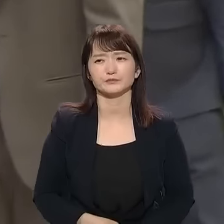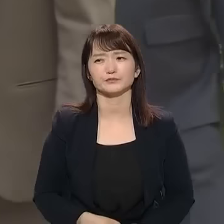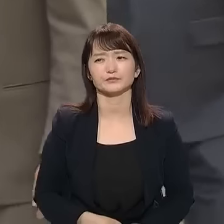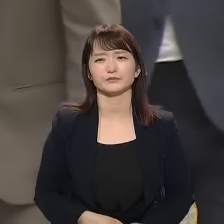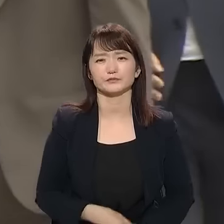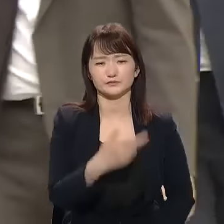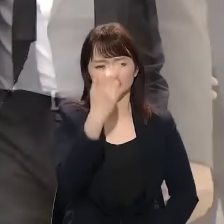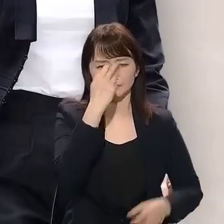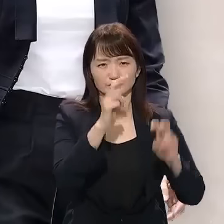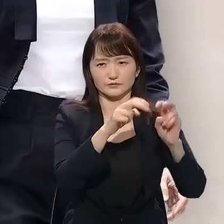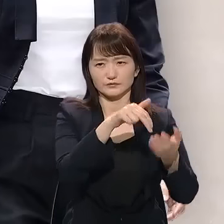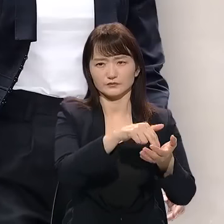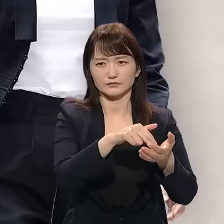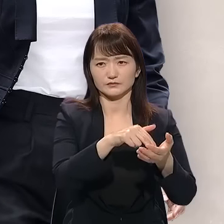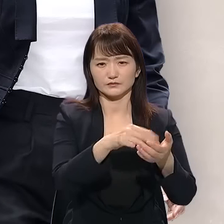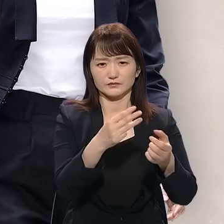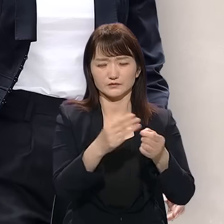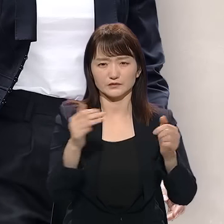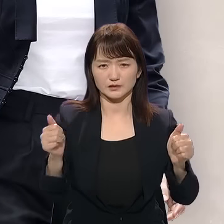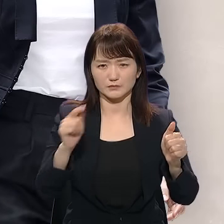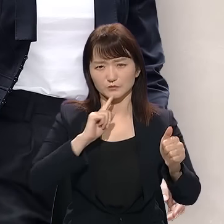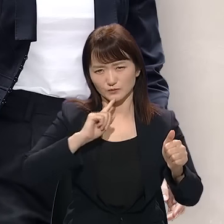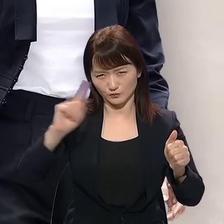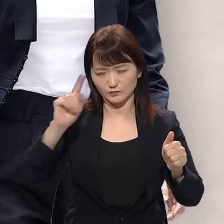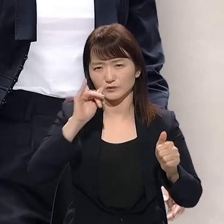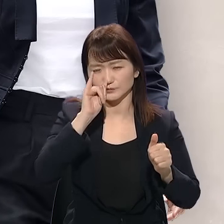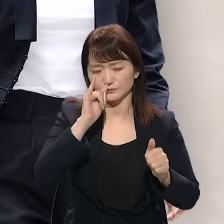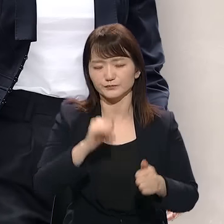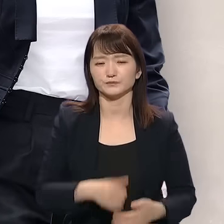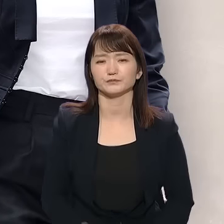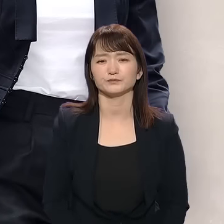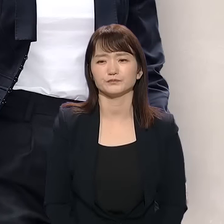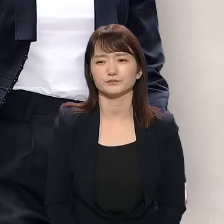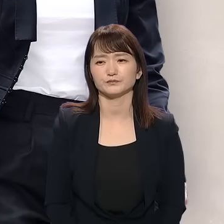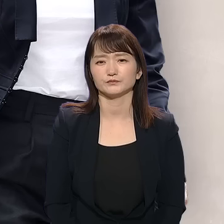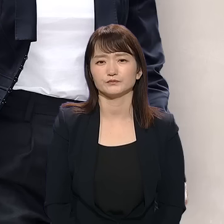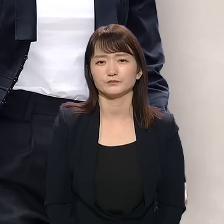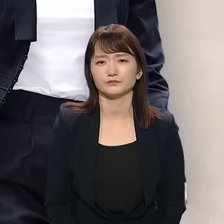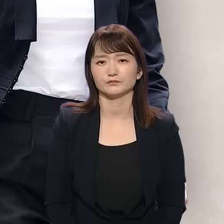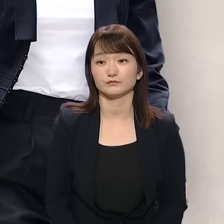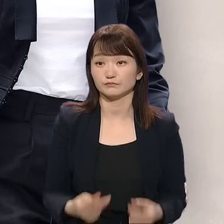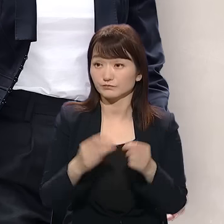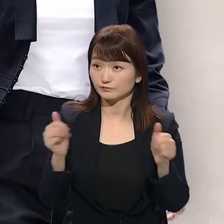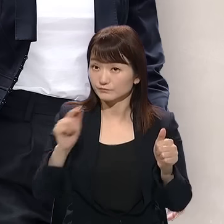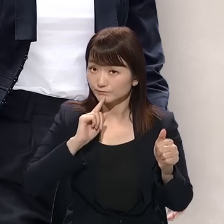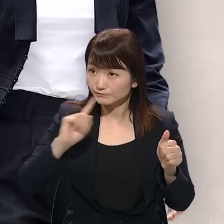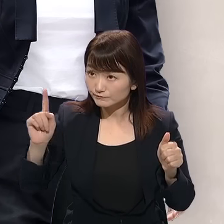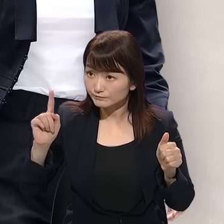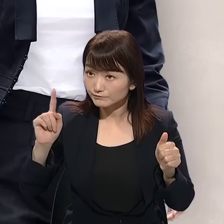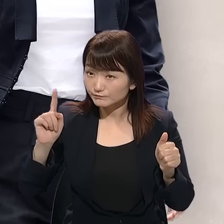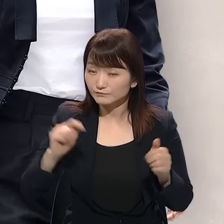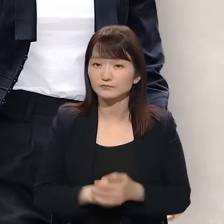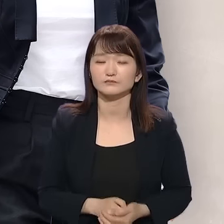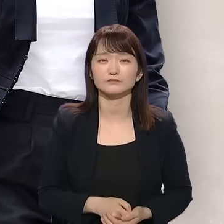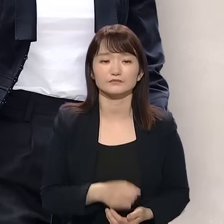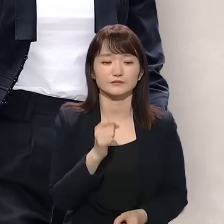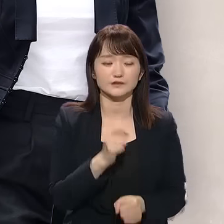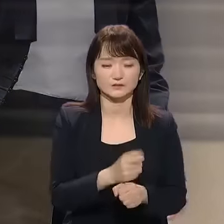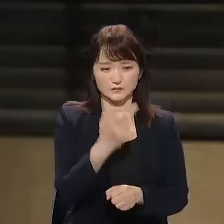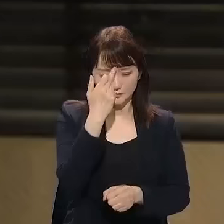최장 측이 대법 상고할 가능성이 큰 걸로 보고 있습니다 자 양변 원사님 상고하지 아 상고하다 이미 최태원회장 측에서